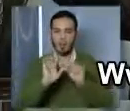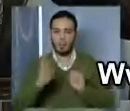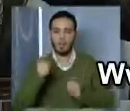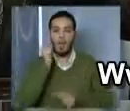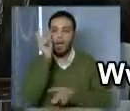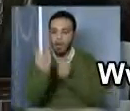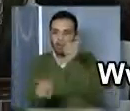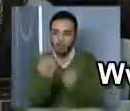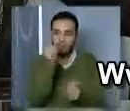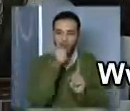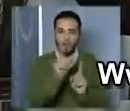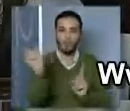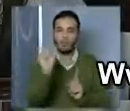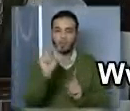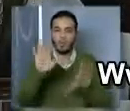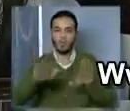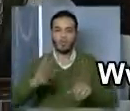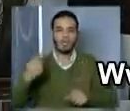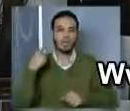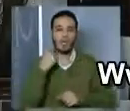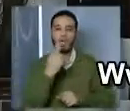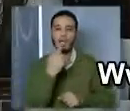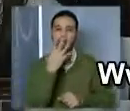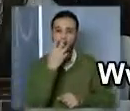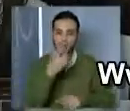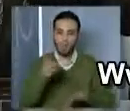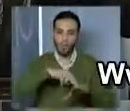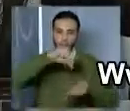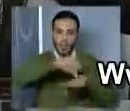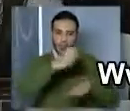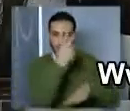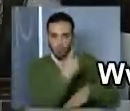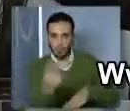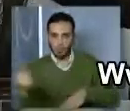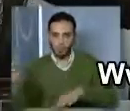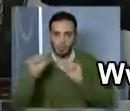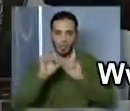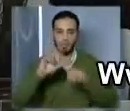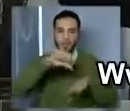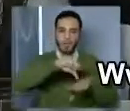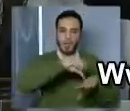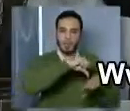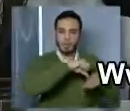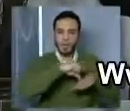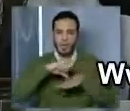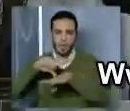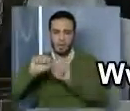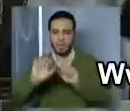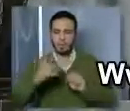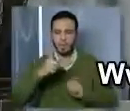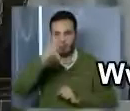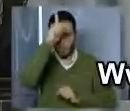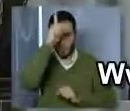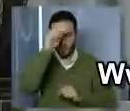في غزة والموجودين في رام الله وفي نابلس وجنين والخليل، كل دي كانت تبع